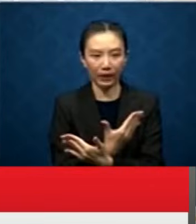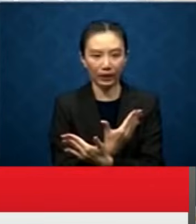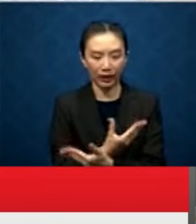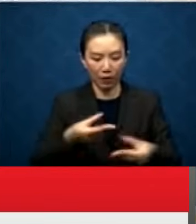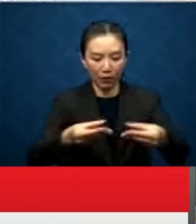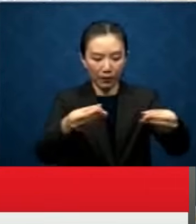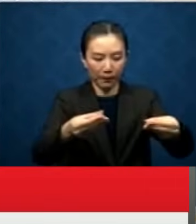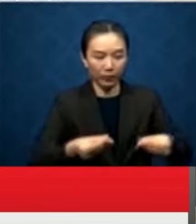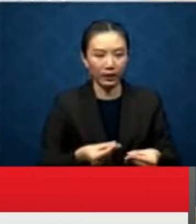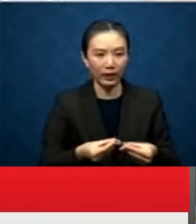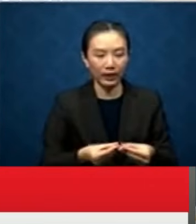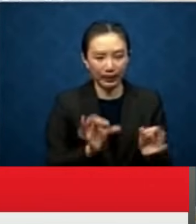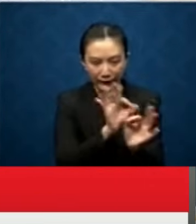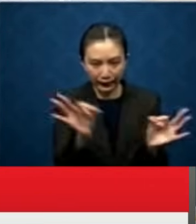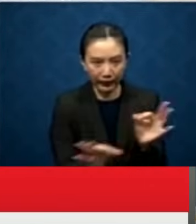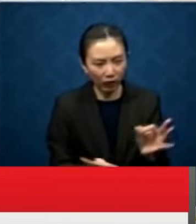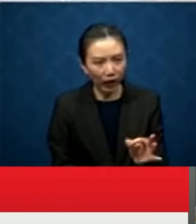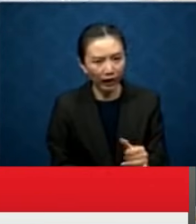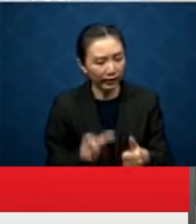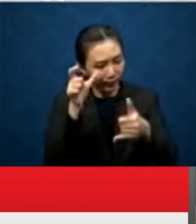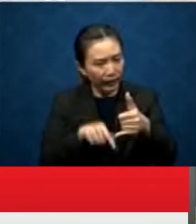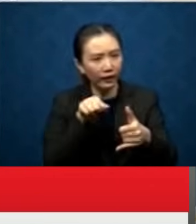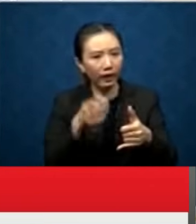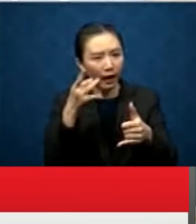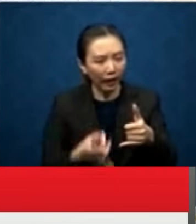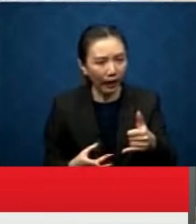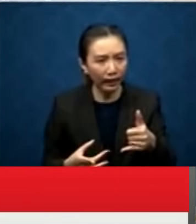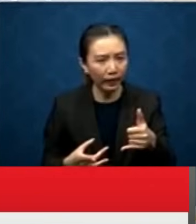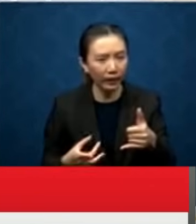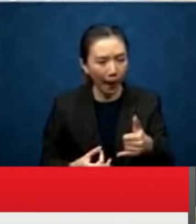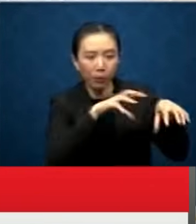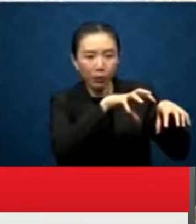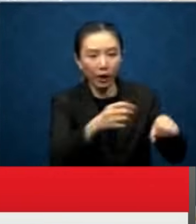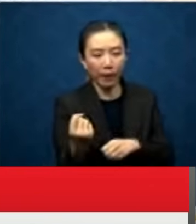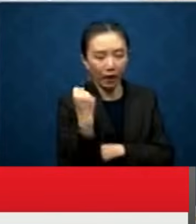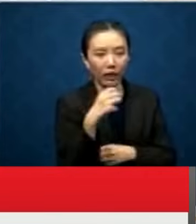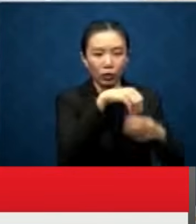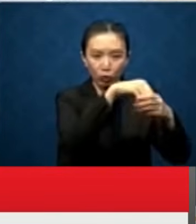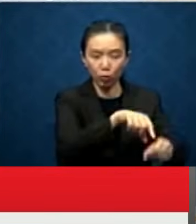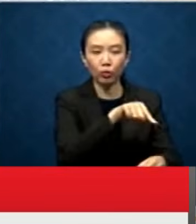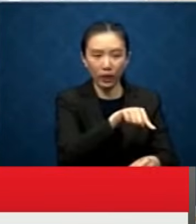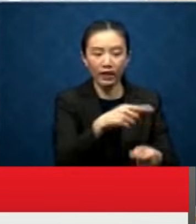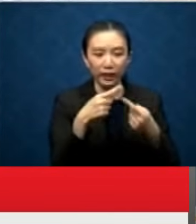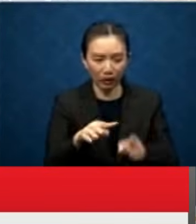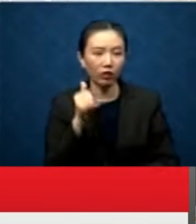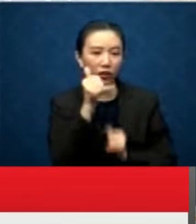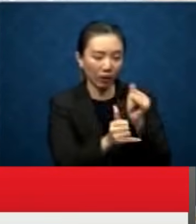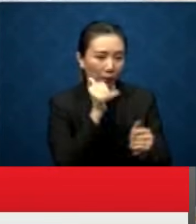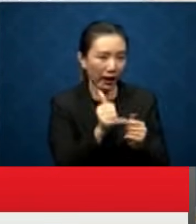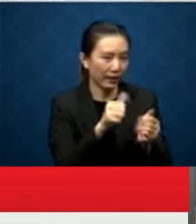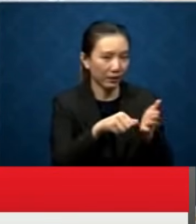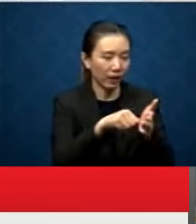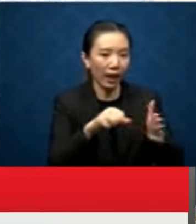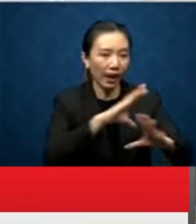พฤติกรรมด้วยว่าพฤติกรรมเไปยังไงอาณาจักรเเป็นอย่างไรเราต้องเข้าไปดำเนินการทั้งหมดต้องให้